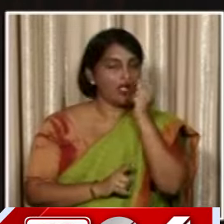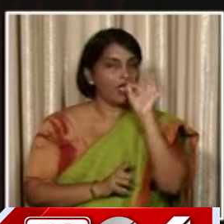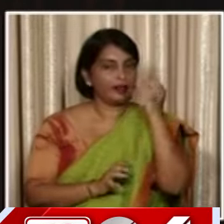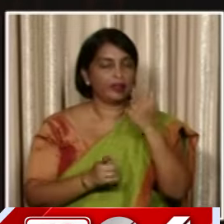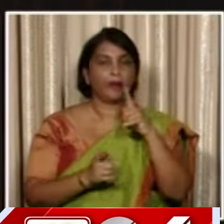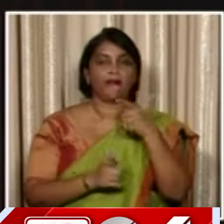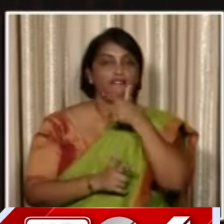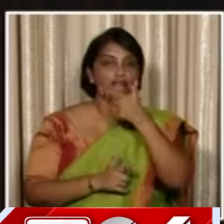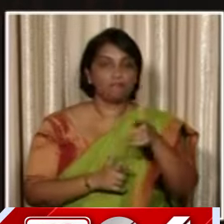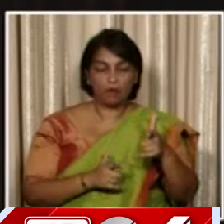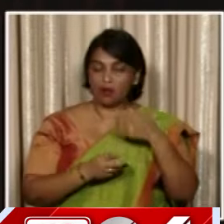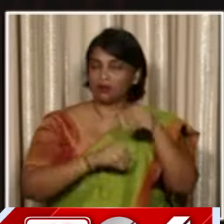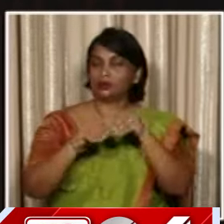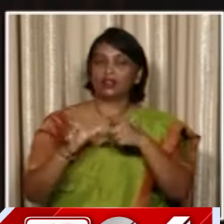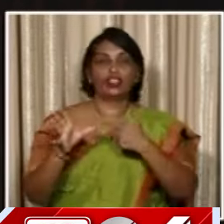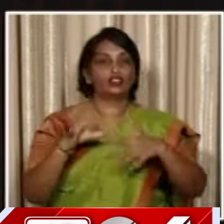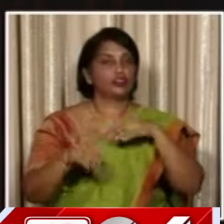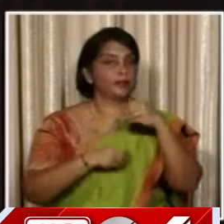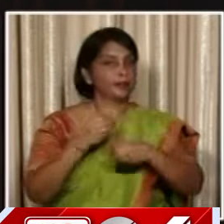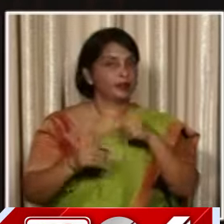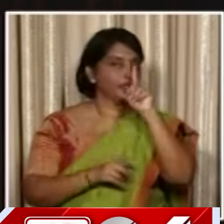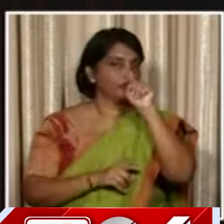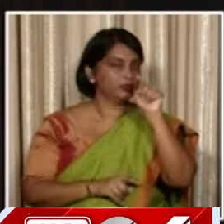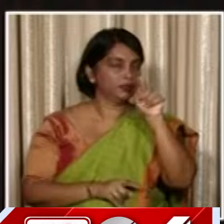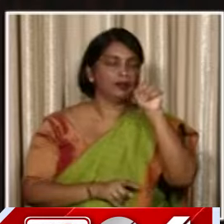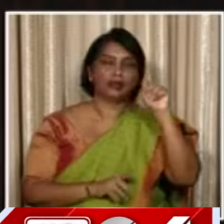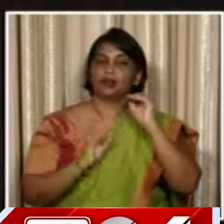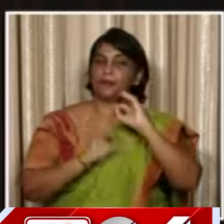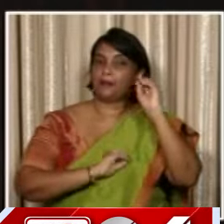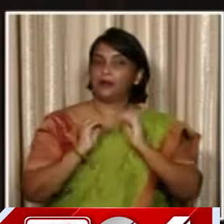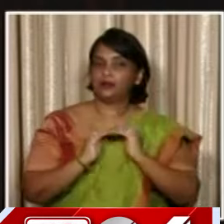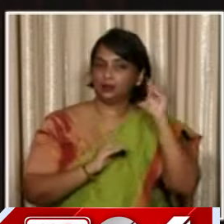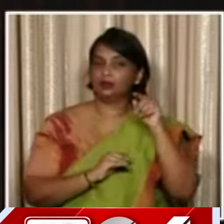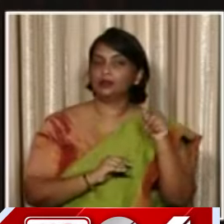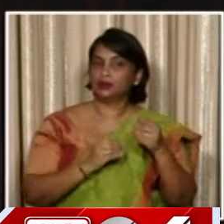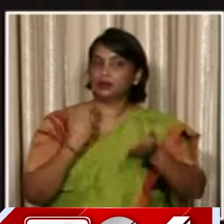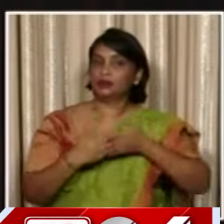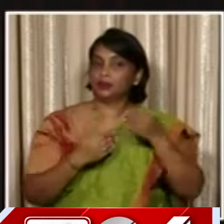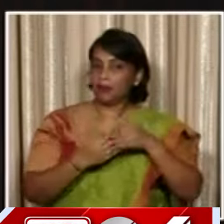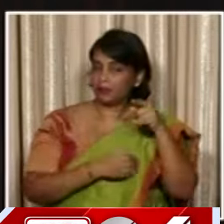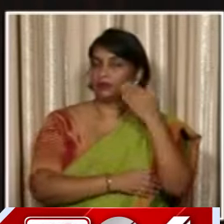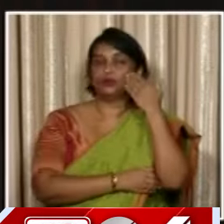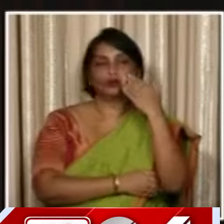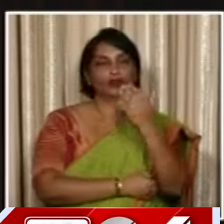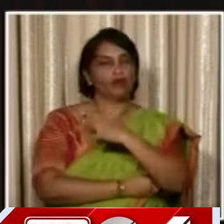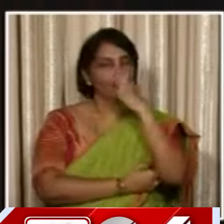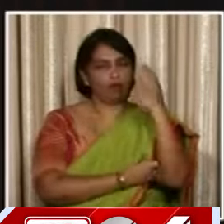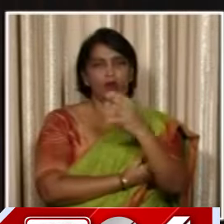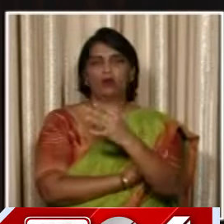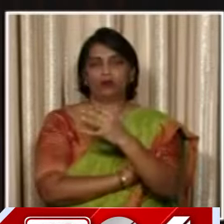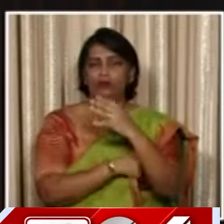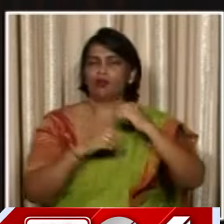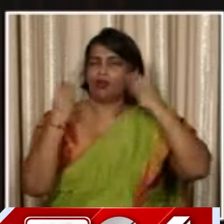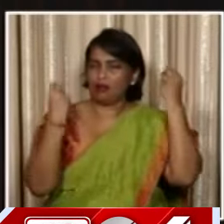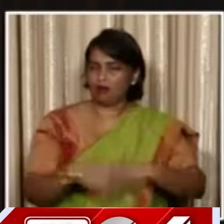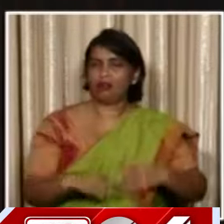මිරිදිය දීවර කර්මාන්තය සහ සත්ව නිෂ්පාදනයේ 1.1% වර්ධනය වෙලා තියෙනවා. ඉදිකිරීම් කර්මාන්තය බලවත් ලෙස කඩාගෙන වැටුණා. අපි සියලු